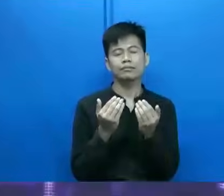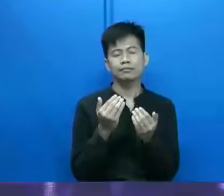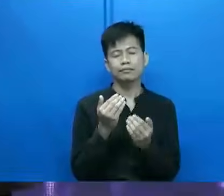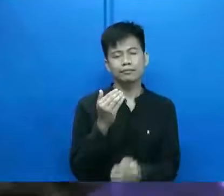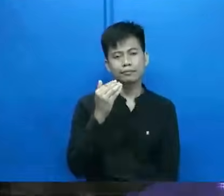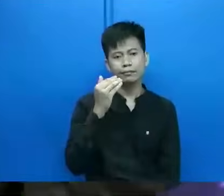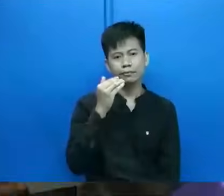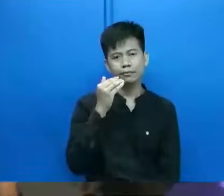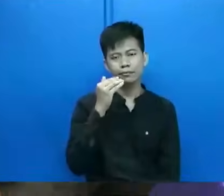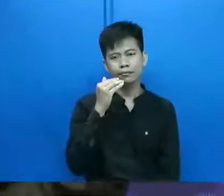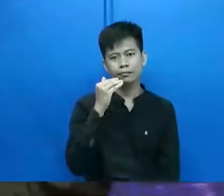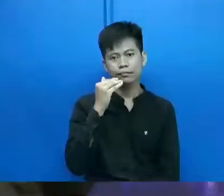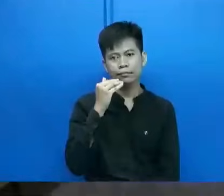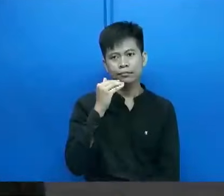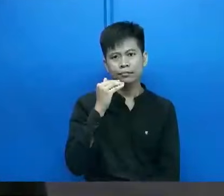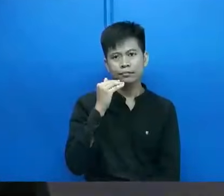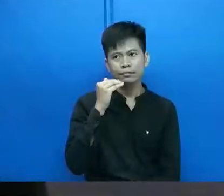ilaik.